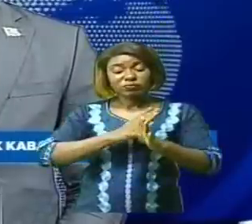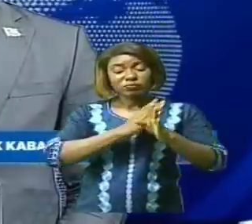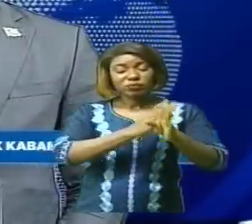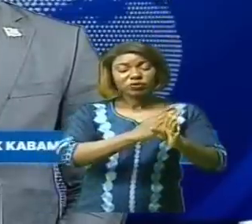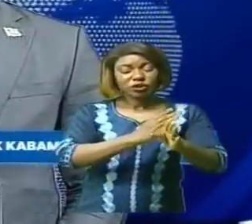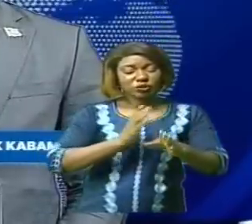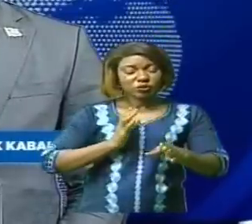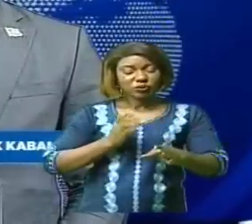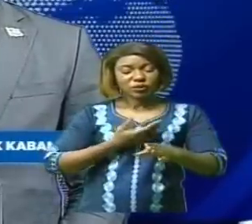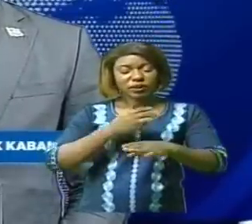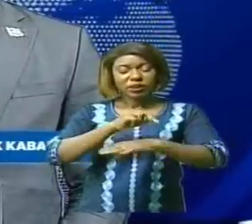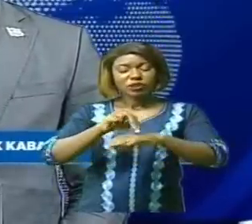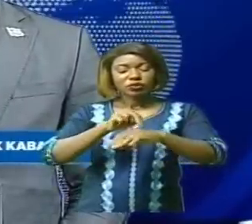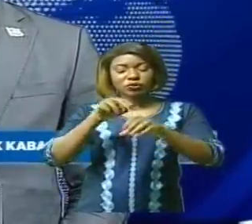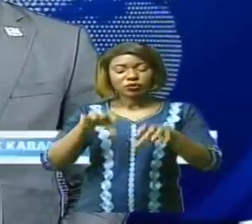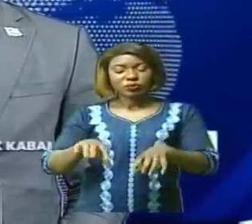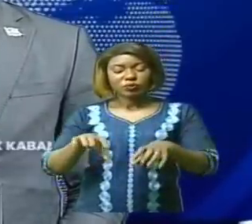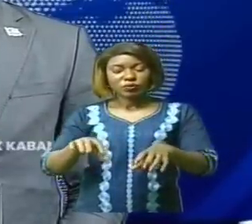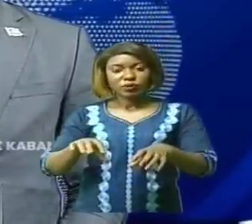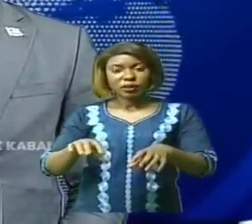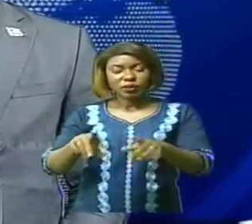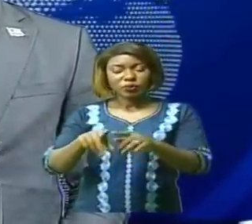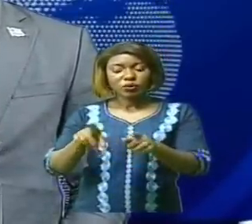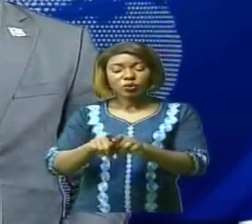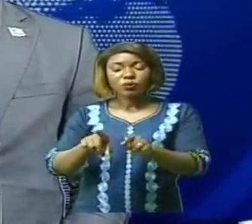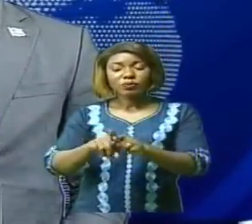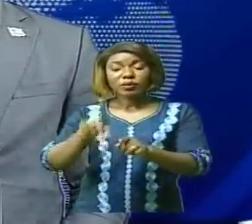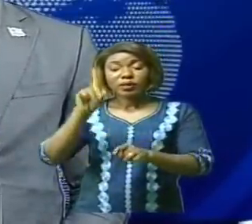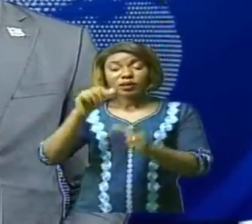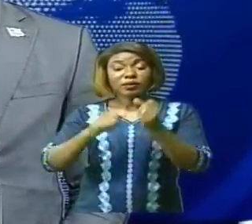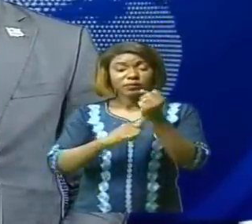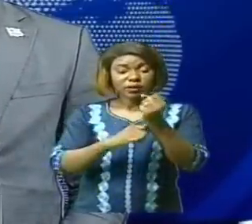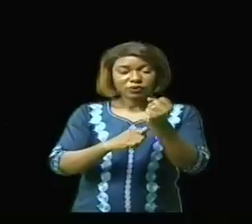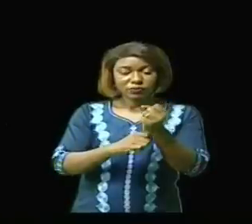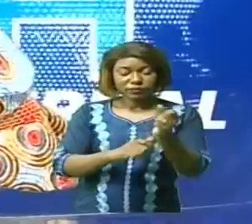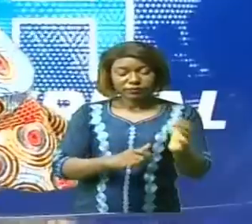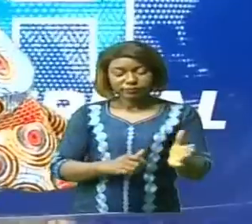de la nation congolaise à tout moment, comme un seul homme, sans couleur politique.